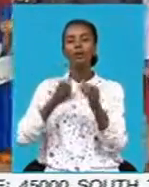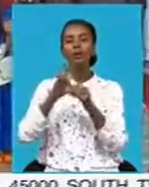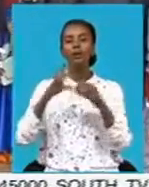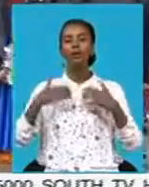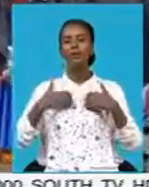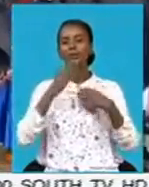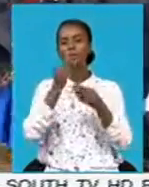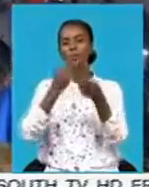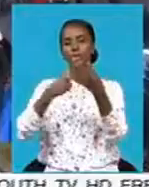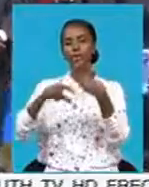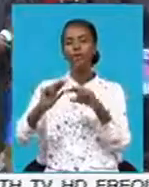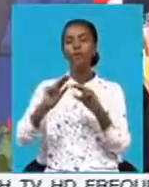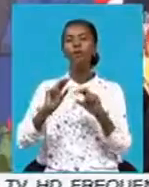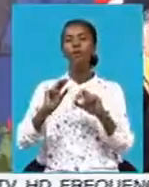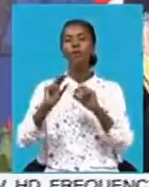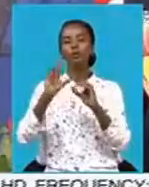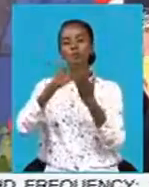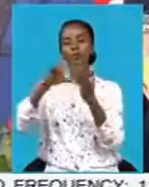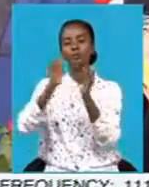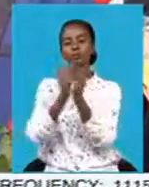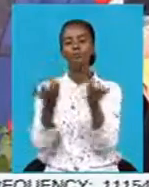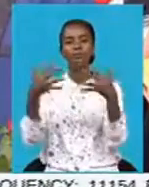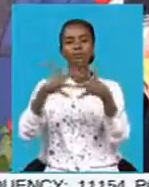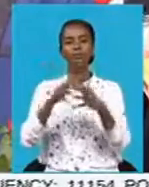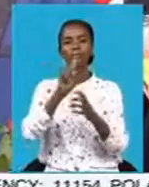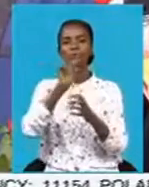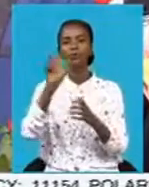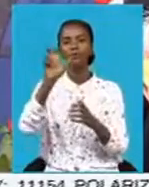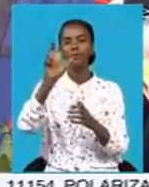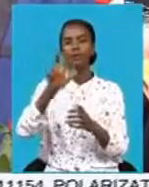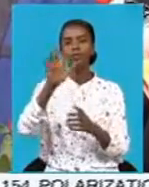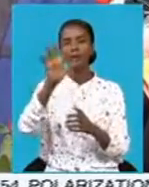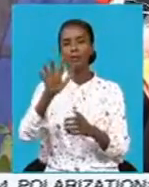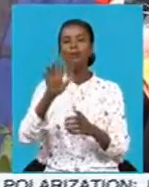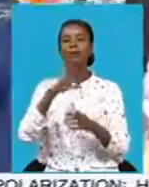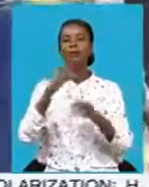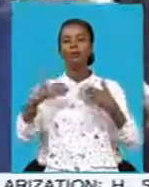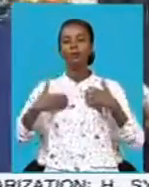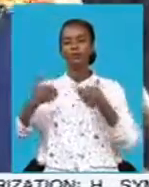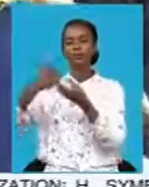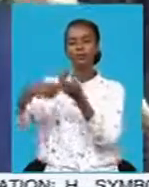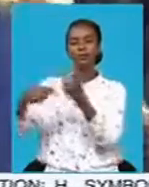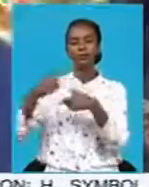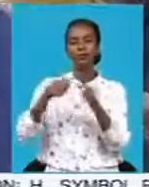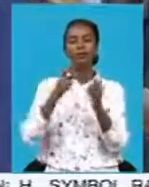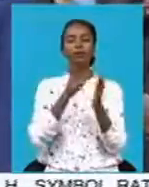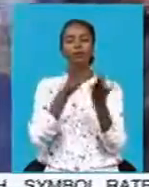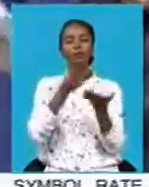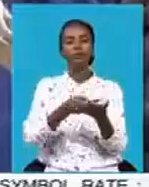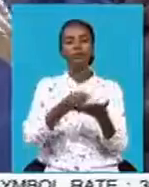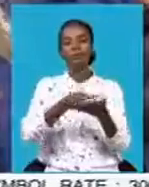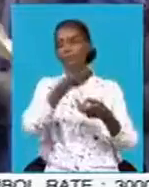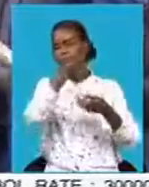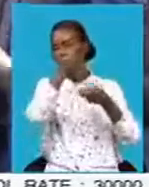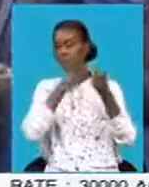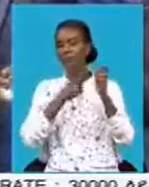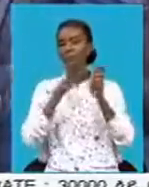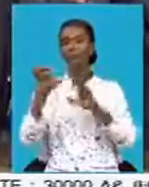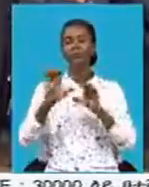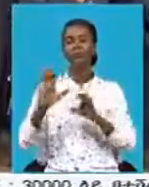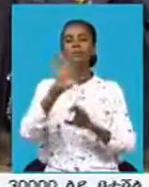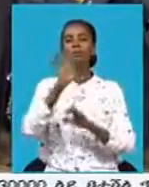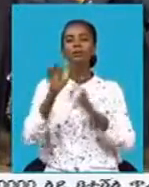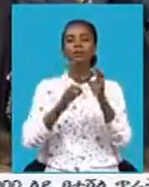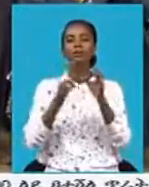አርብቶ አደር ቢሮ ከኮሌጁ ጋር በመቀናጀት ለ135 ከአርብቶ አደር አካባቢ ለመጡ በዲፕሎማ እንዲመረቁ ማድረጉን የነገሩን